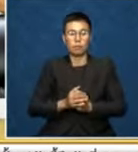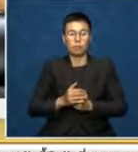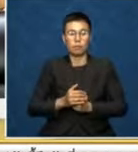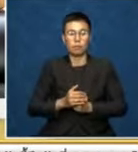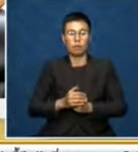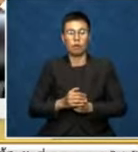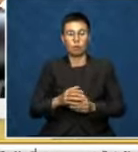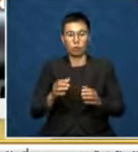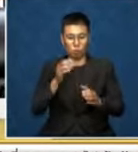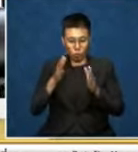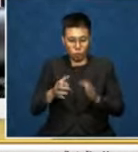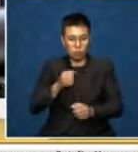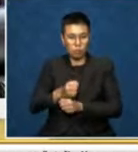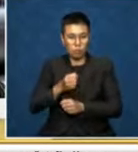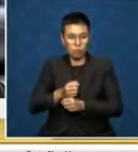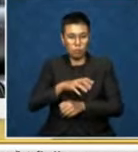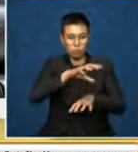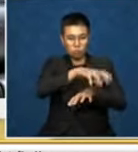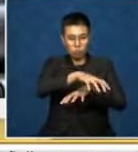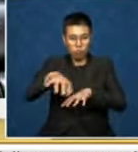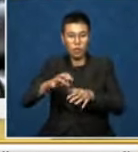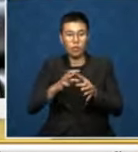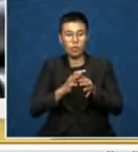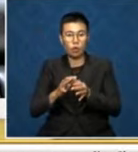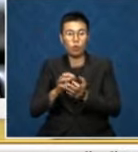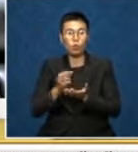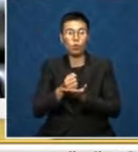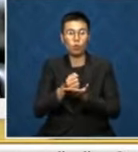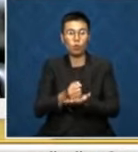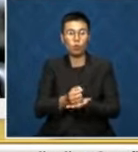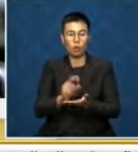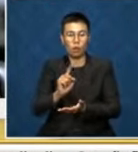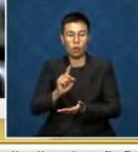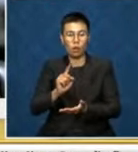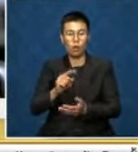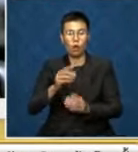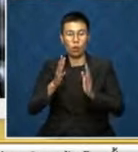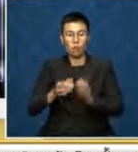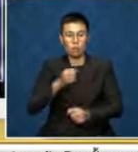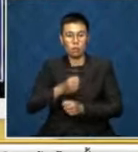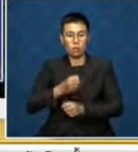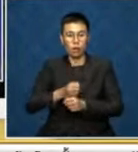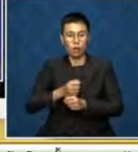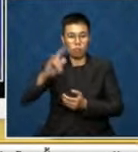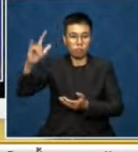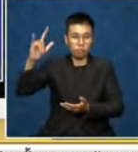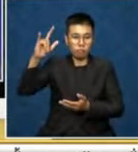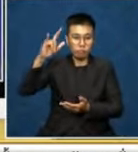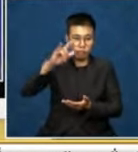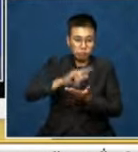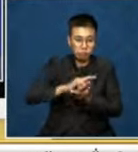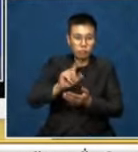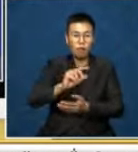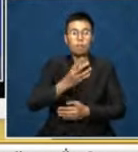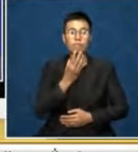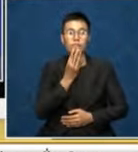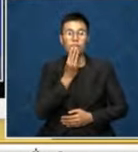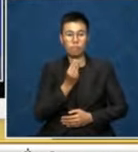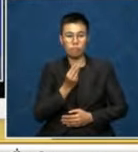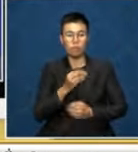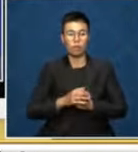ที่เกี่ยวข้องที่สามารถลำเลียงเอาพี่น้องแรงงานจากอิสราเอลมาได้จังหวัดบุรีรัมย์ของผมเนี่ย